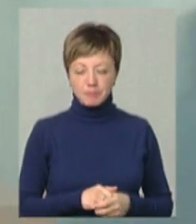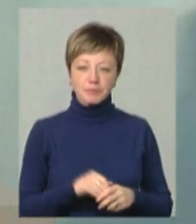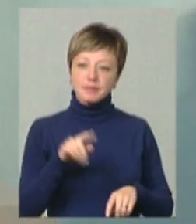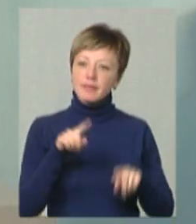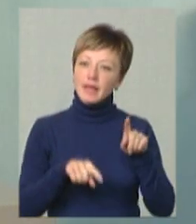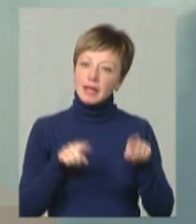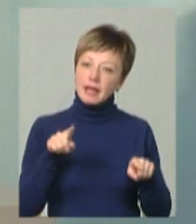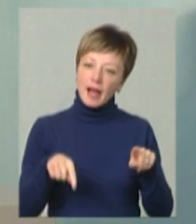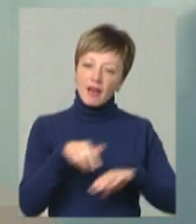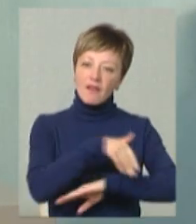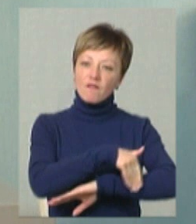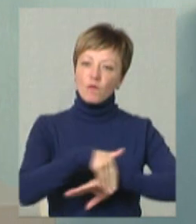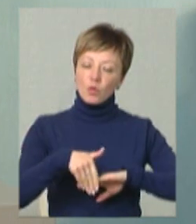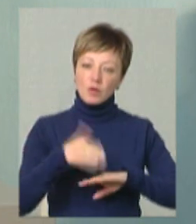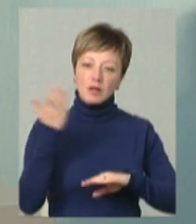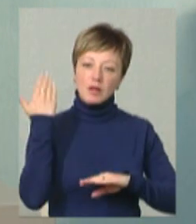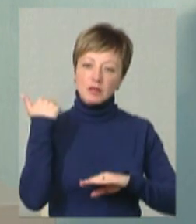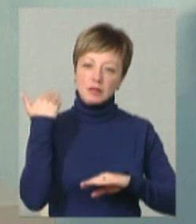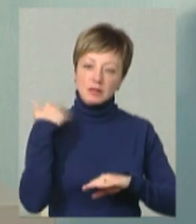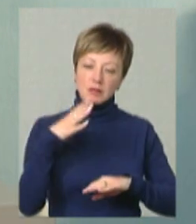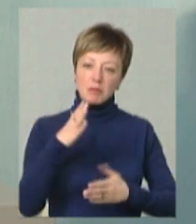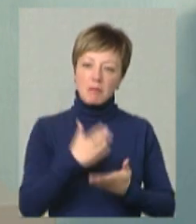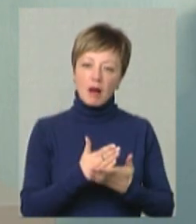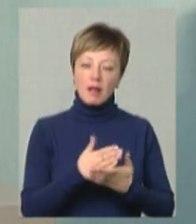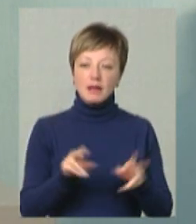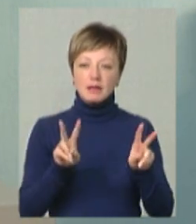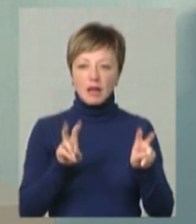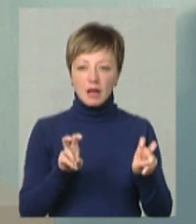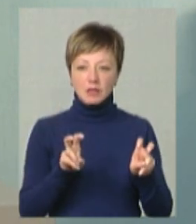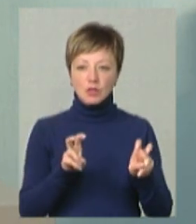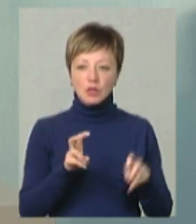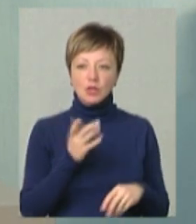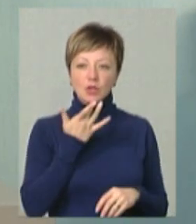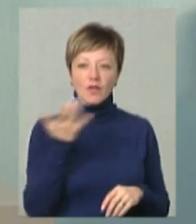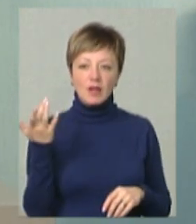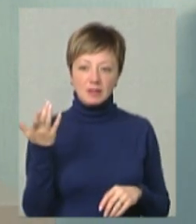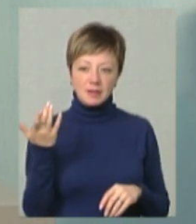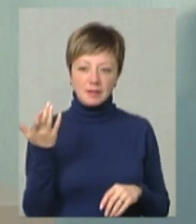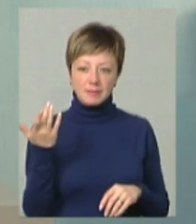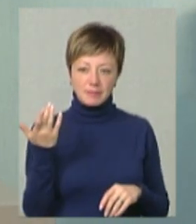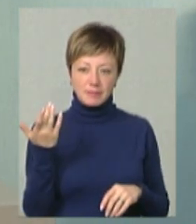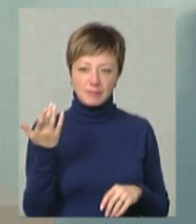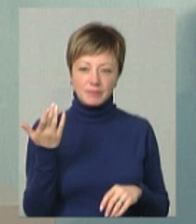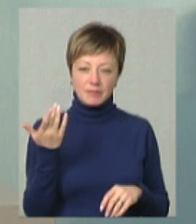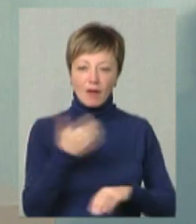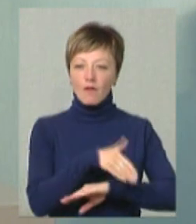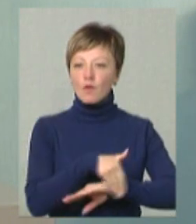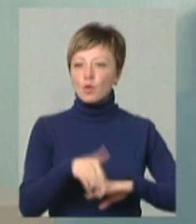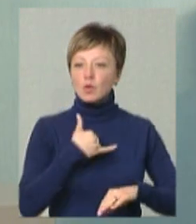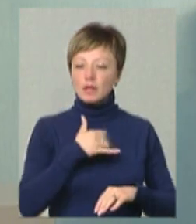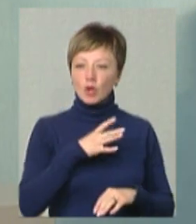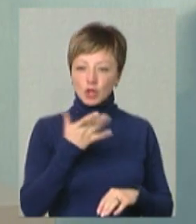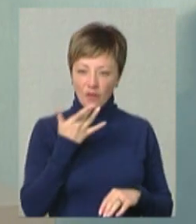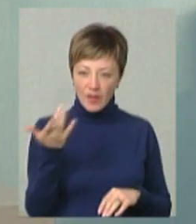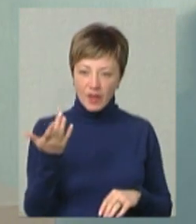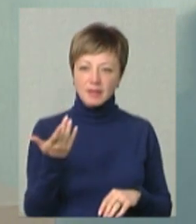Деякі вулиці, які носили назви такі совєтські, навіть вулиця в нас була